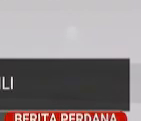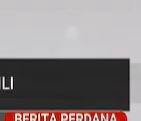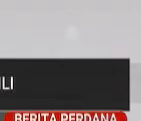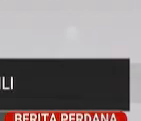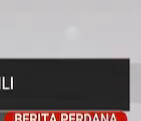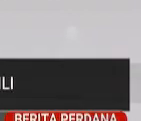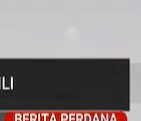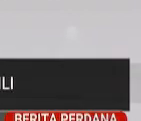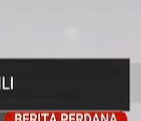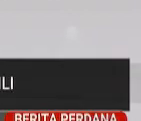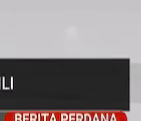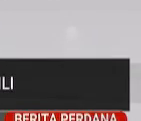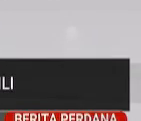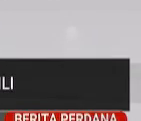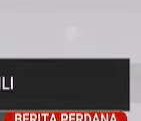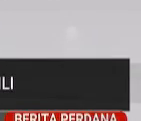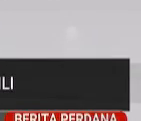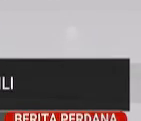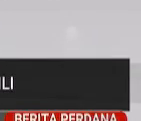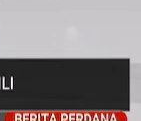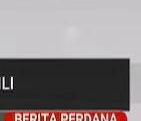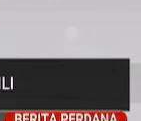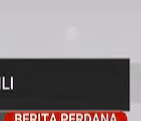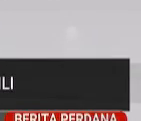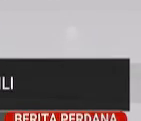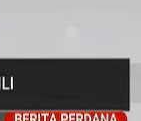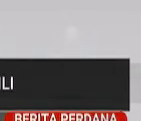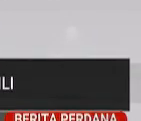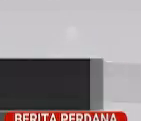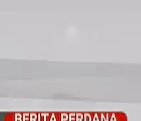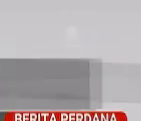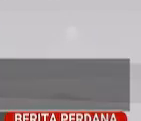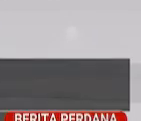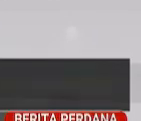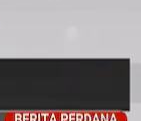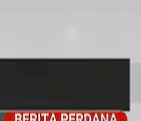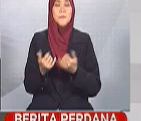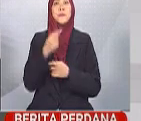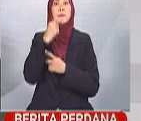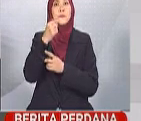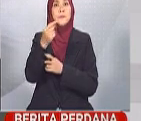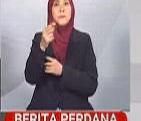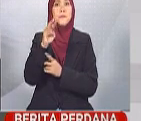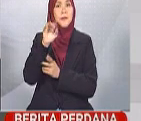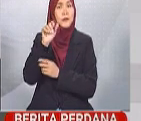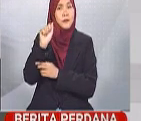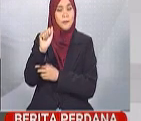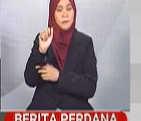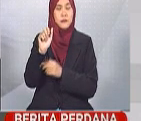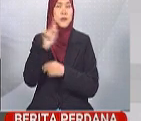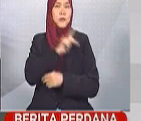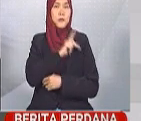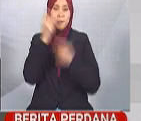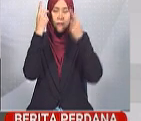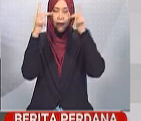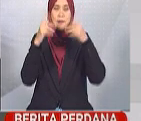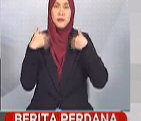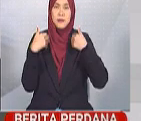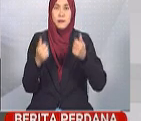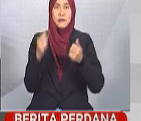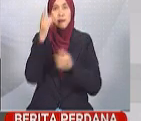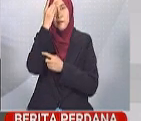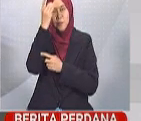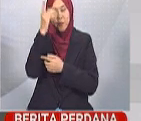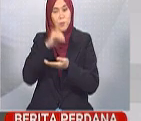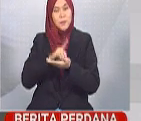08 kiss baru jangkitan kognity dilaporkan hari ini menurut kenyataan media ketua pengarah kesehatan atau